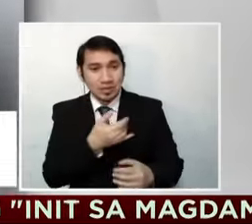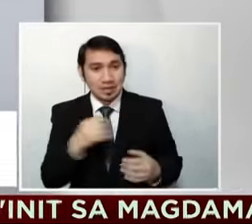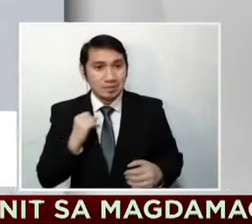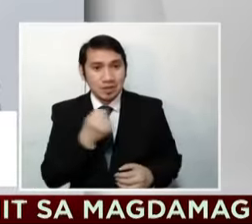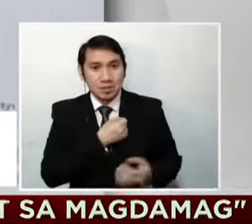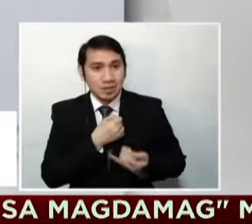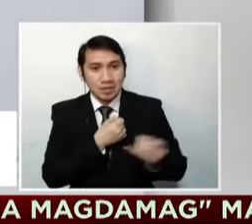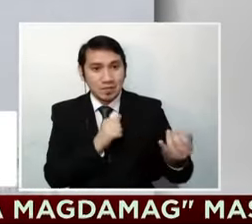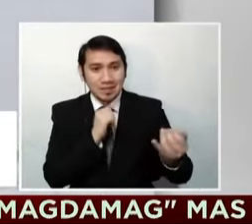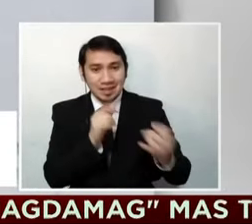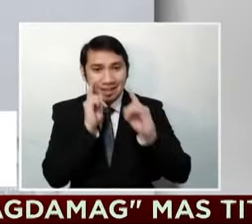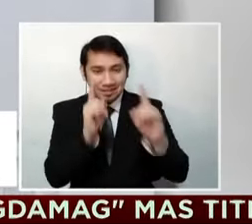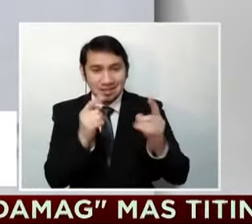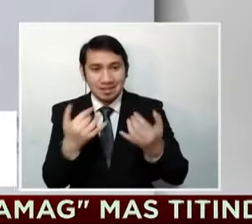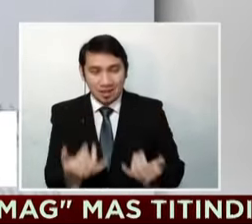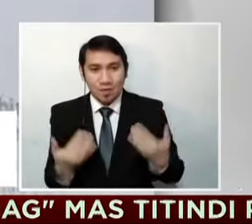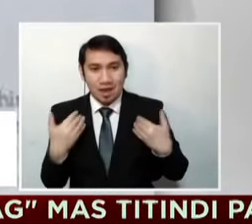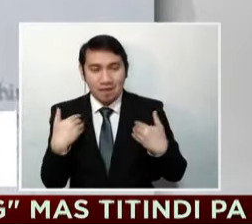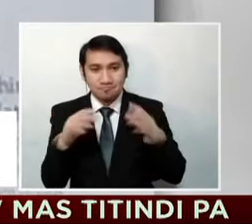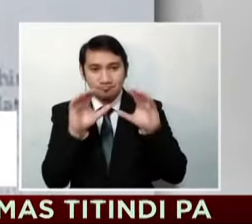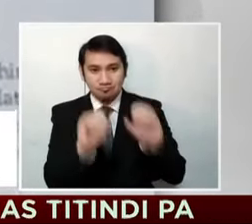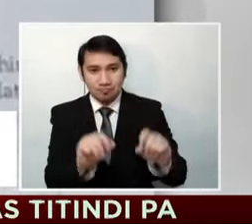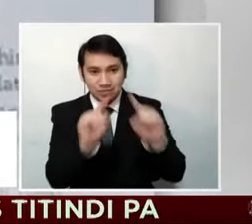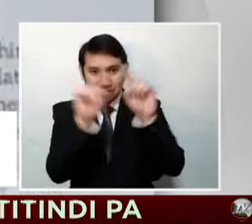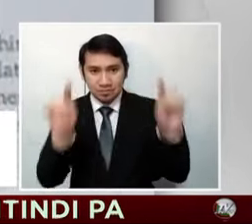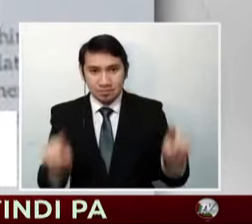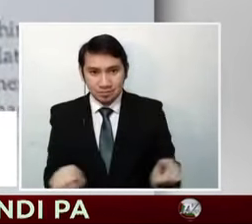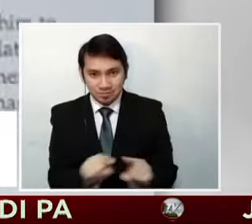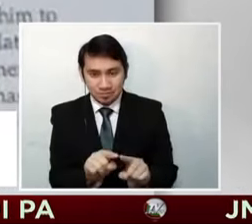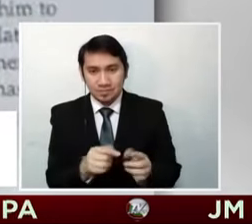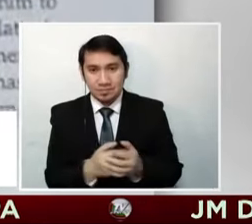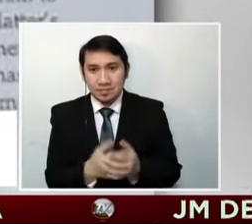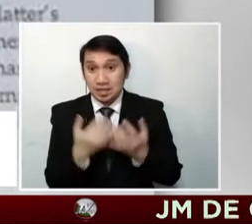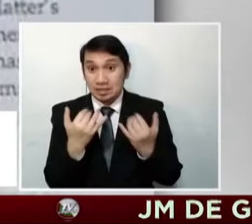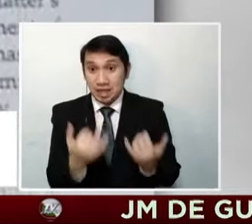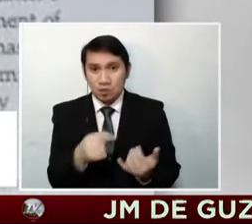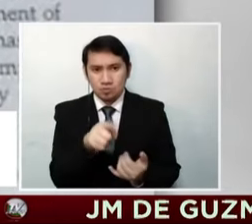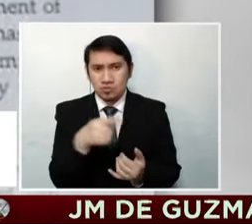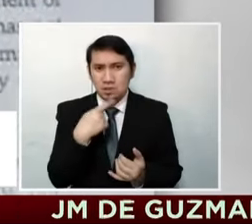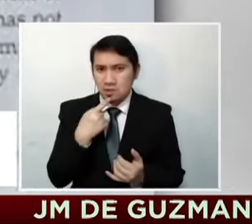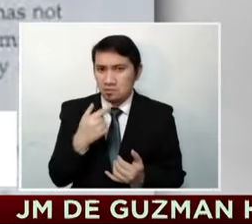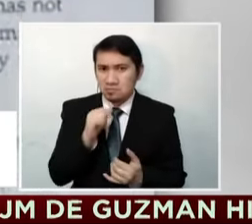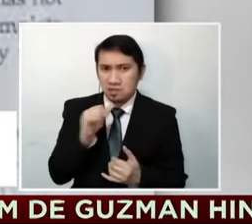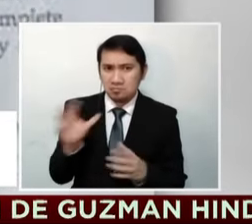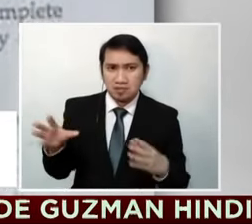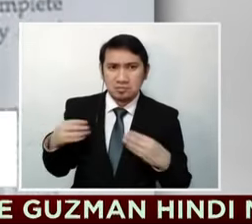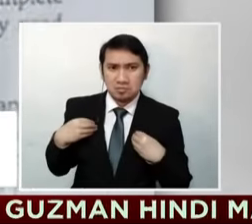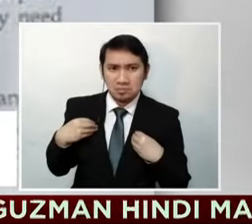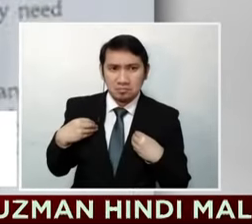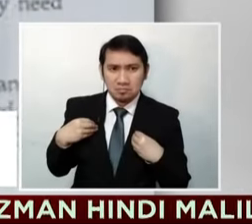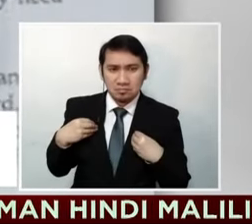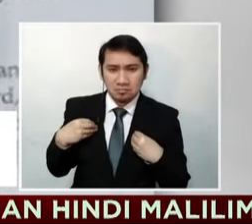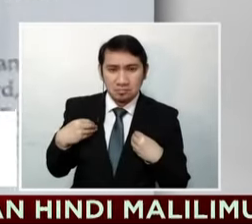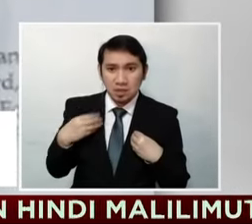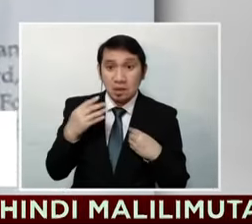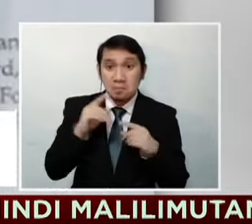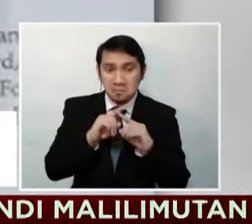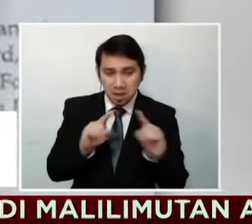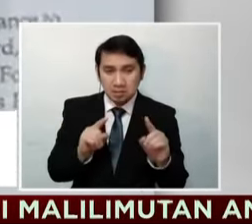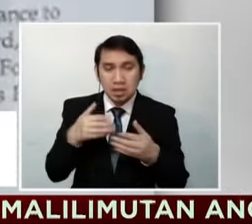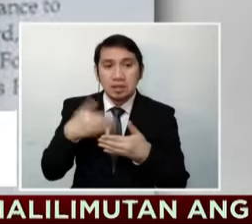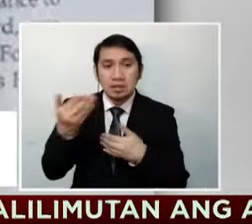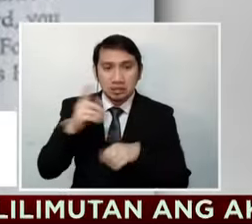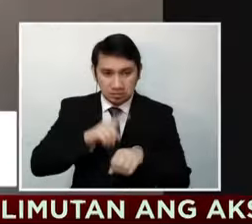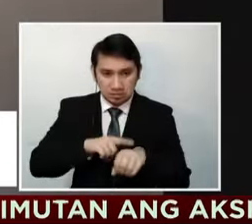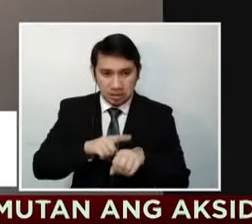Nagpadala naman ng sulat ang abogado ni Yang sa Senado para sabihing hindi natanggap ng negosyante ang dalawang subpoena pero dadalo na ito sa susunod